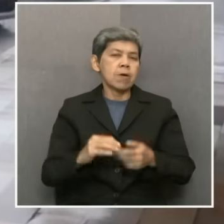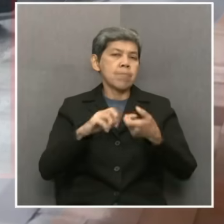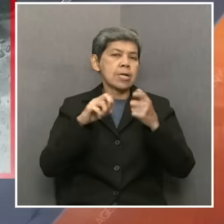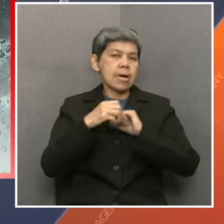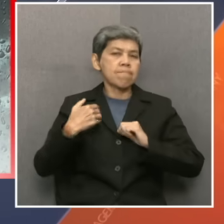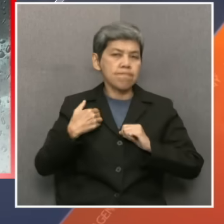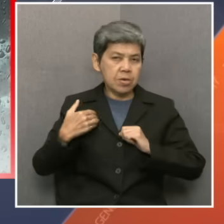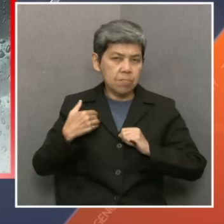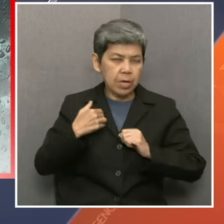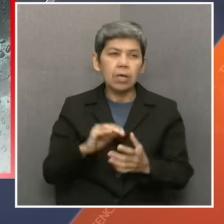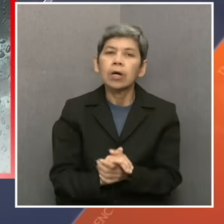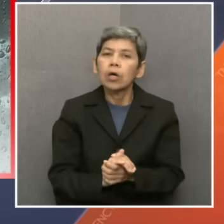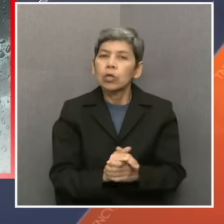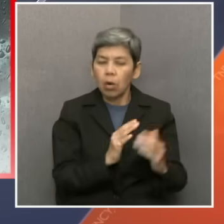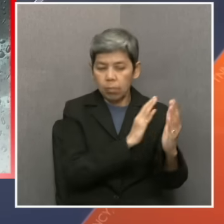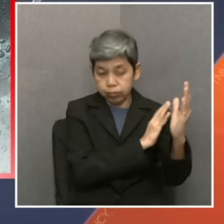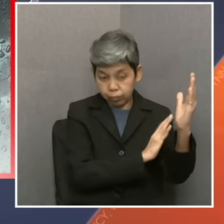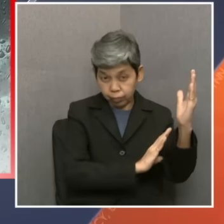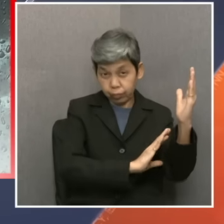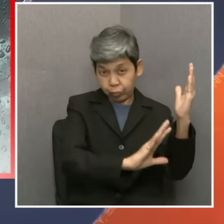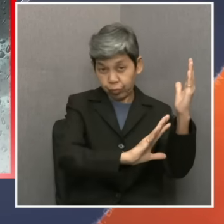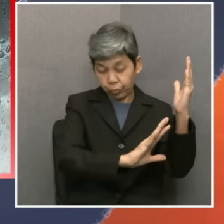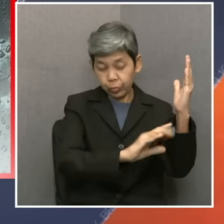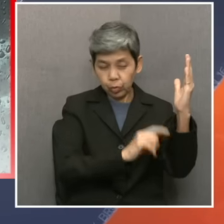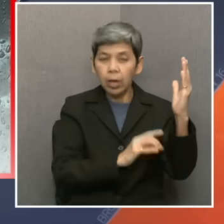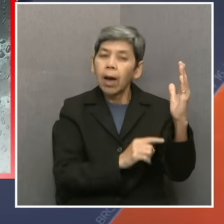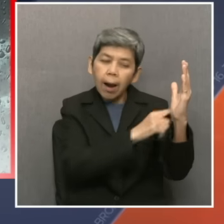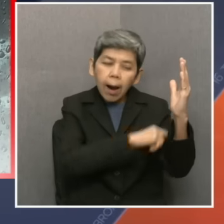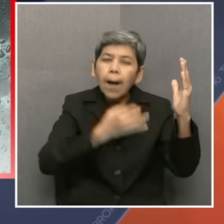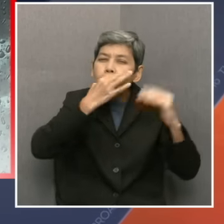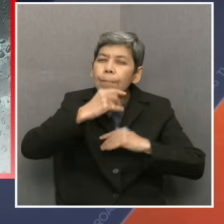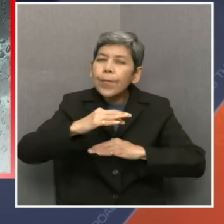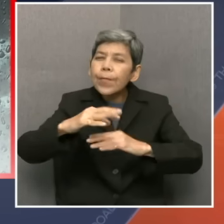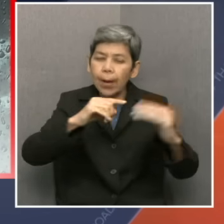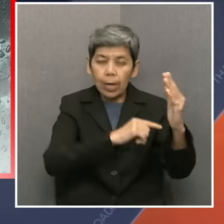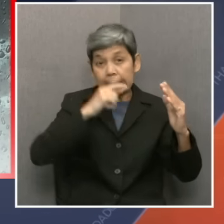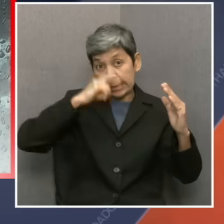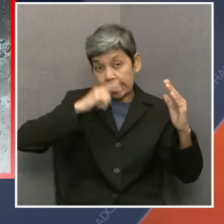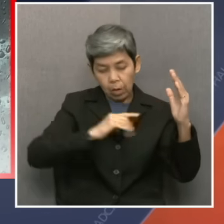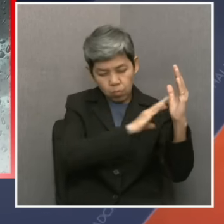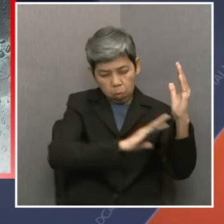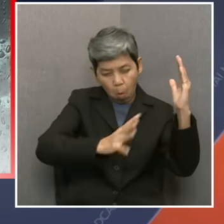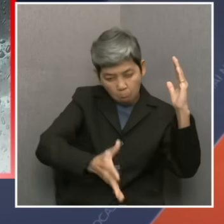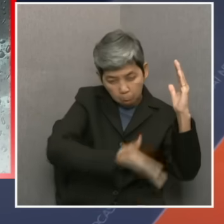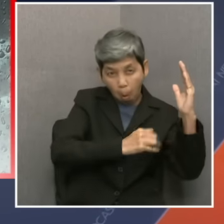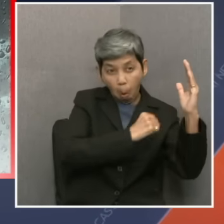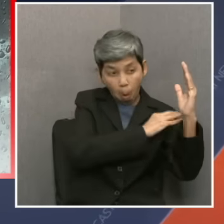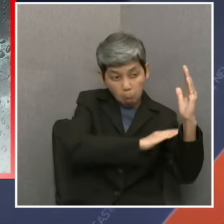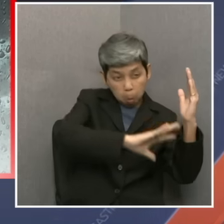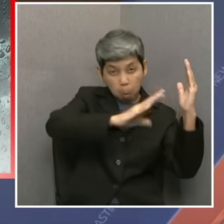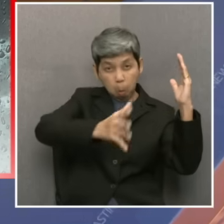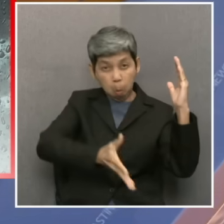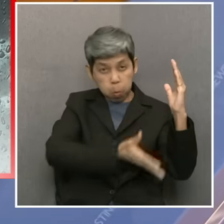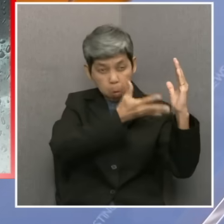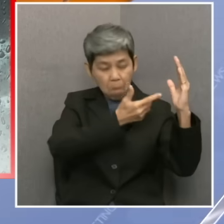สำคัญจากมรสุมตะวันตกเฉียงใต้ที่พัดปกคลุมทะเลอันดามันประเทศไทยและอ่าวไทยมีกำลังแรงขึ้น